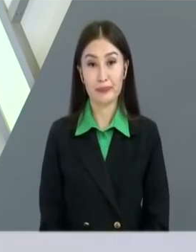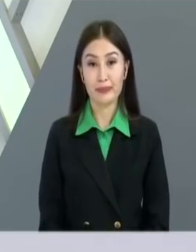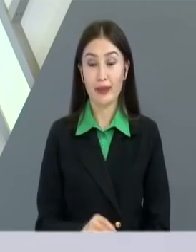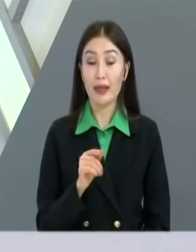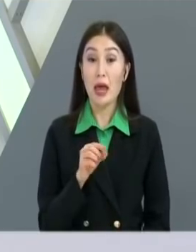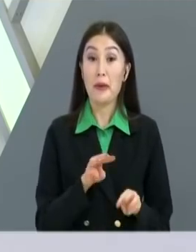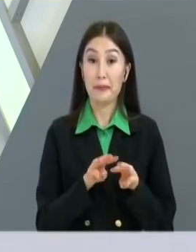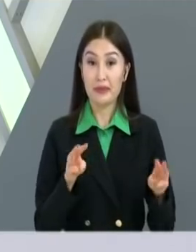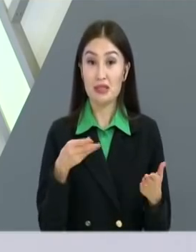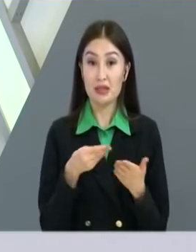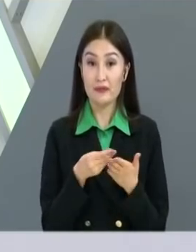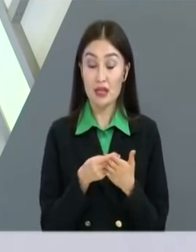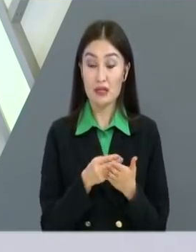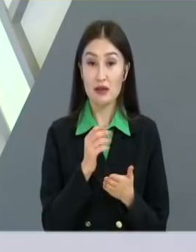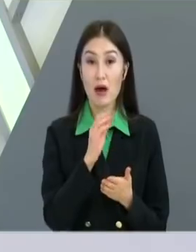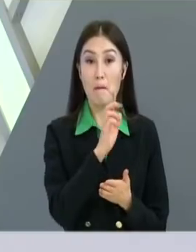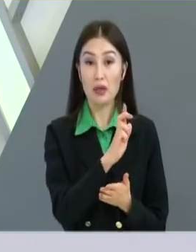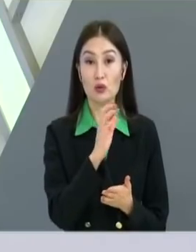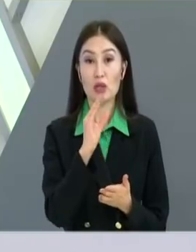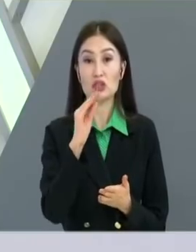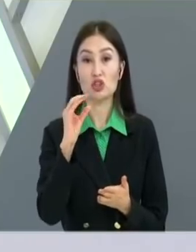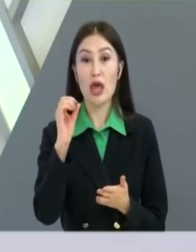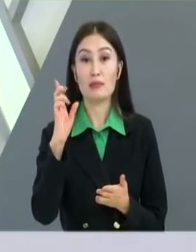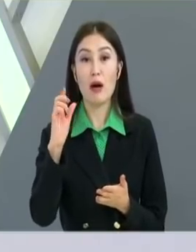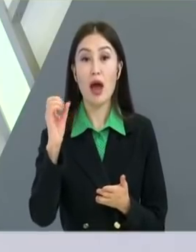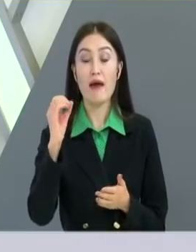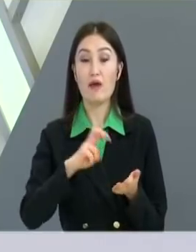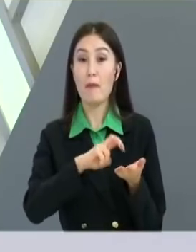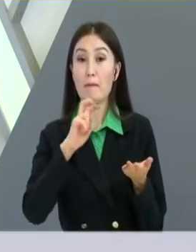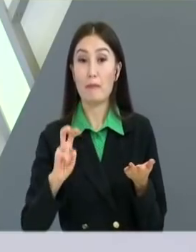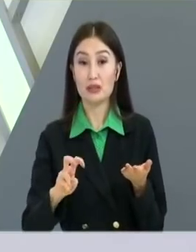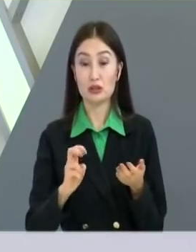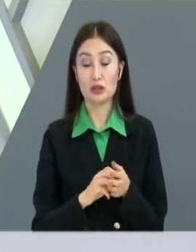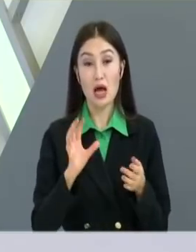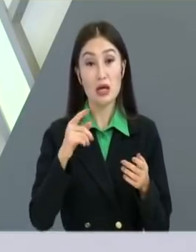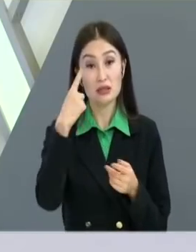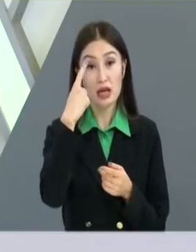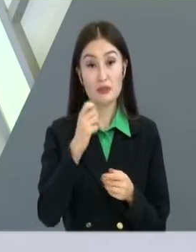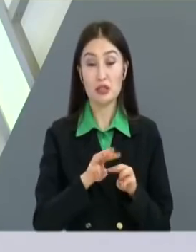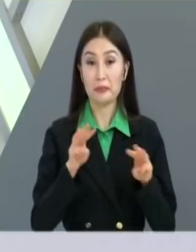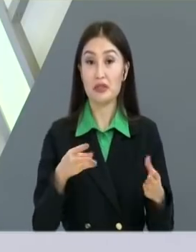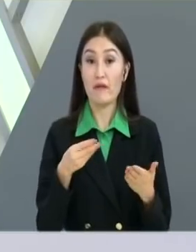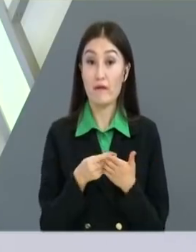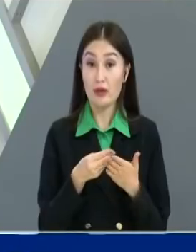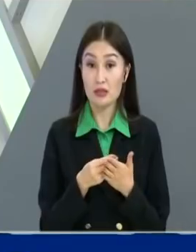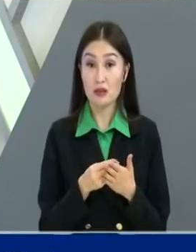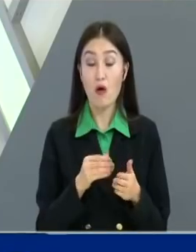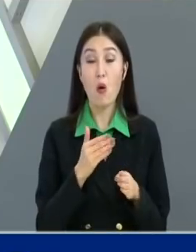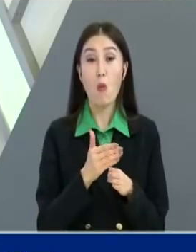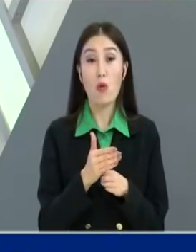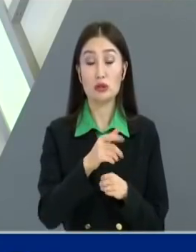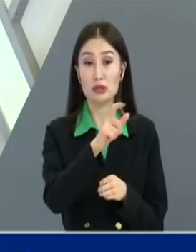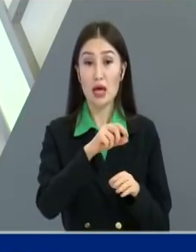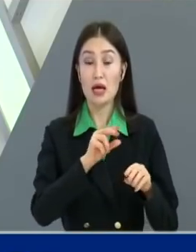Тем временем министр финансов Бахтыгүл Жээнбаева покинула свой пост, сообщается на сайте Минфина. Это произошло после того, как сотрудники